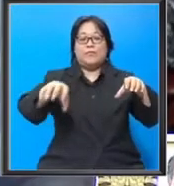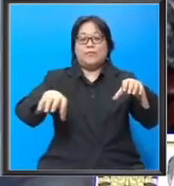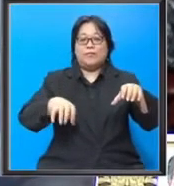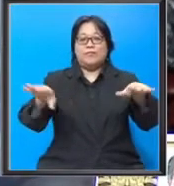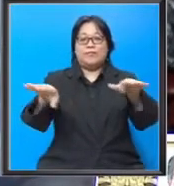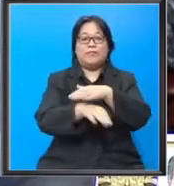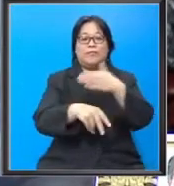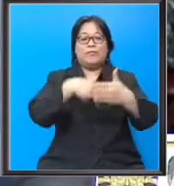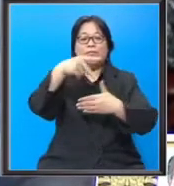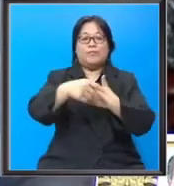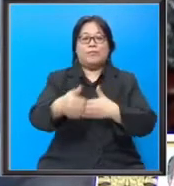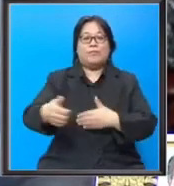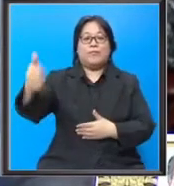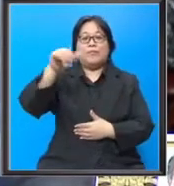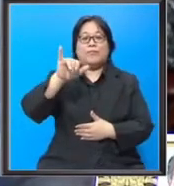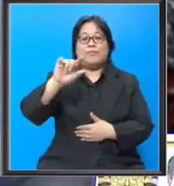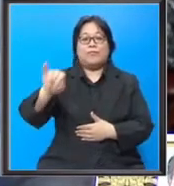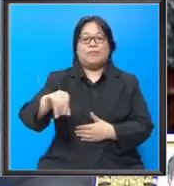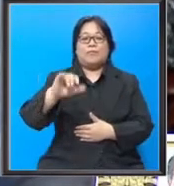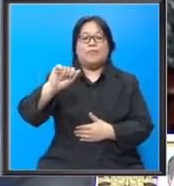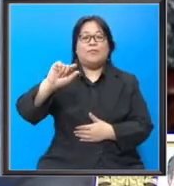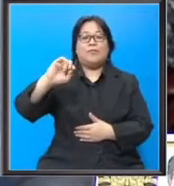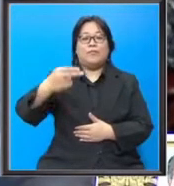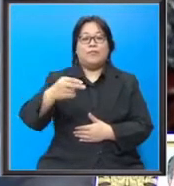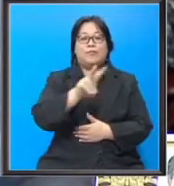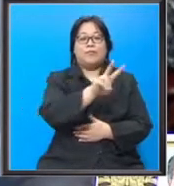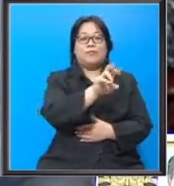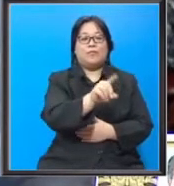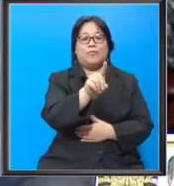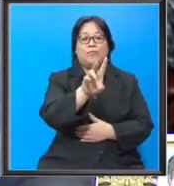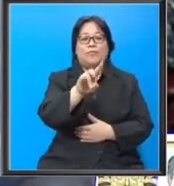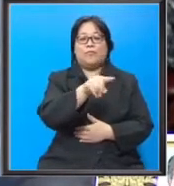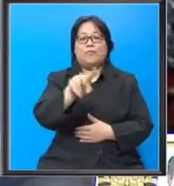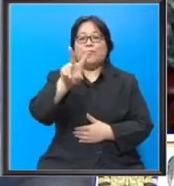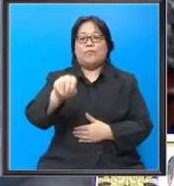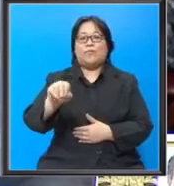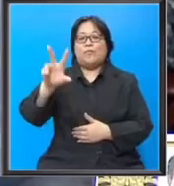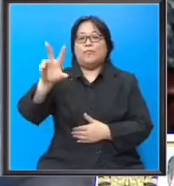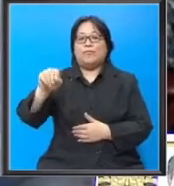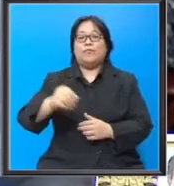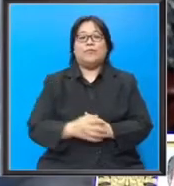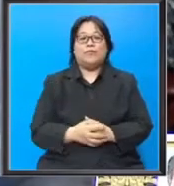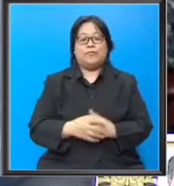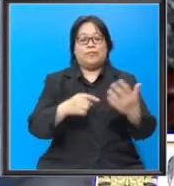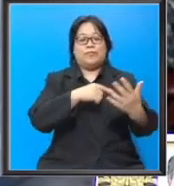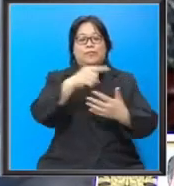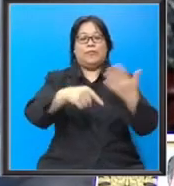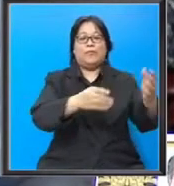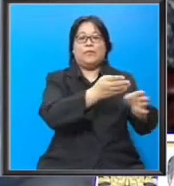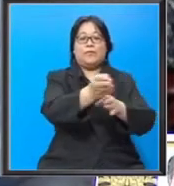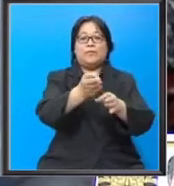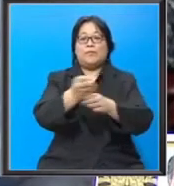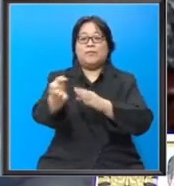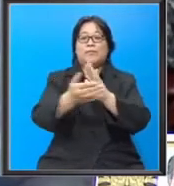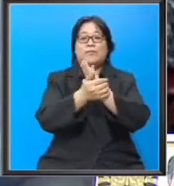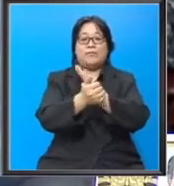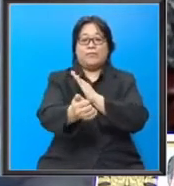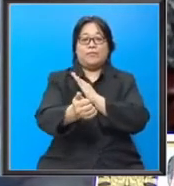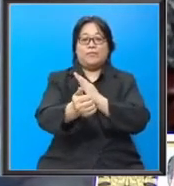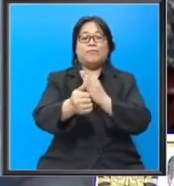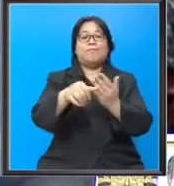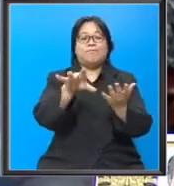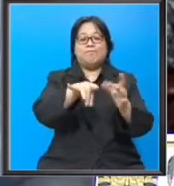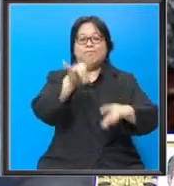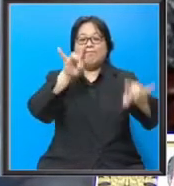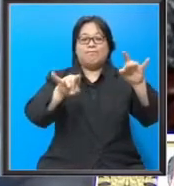bawah pelan induk teruji hijau 2017 hingga 2030 antara bidang-bidang kemahiran yang telah dikenal